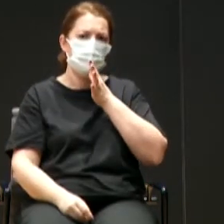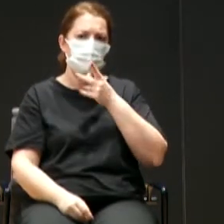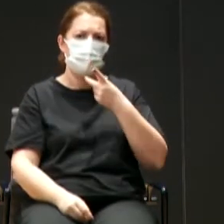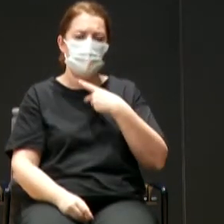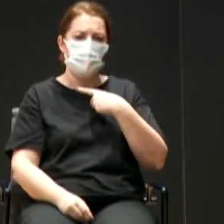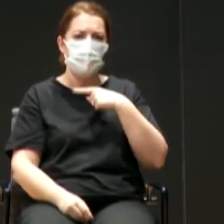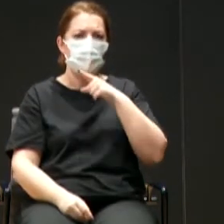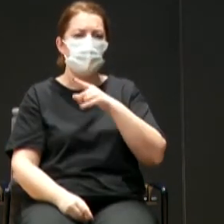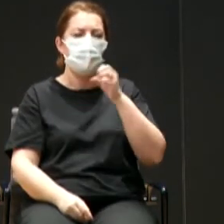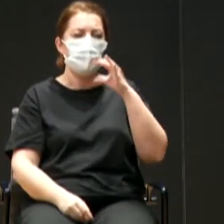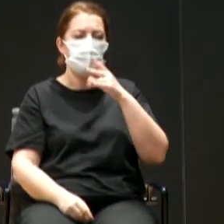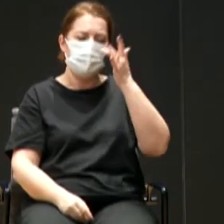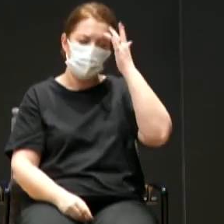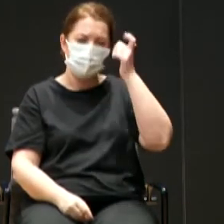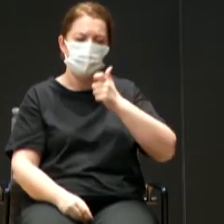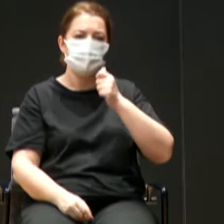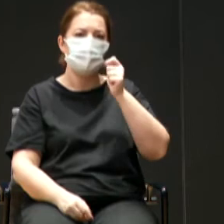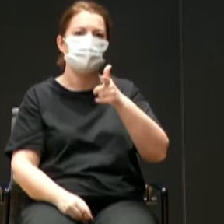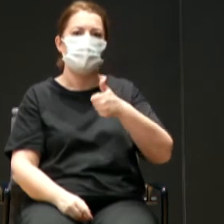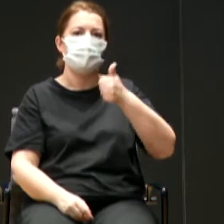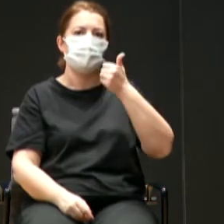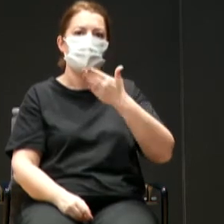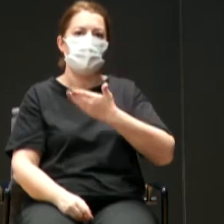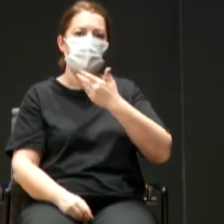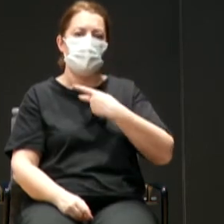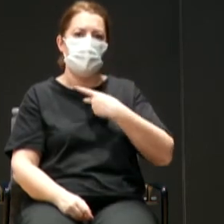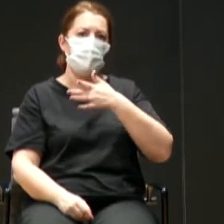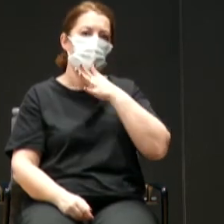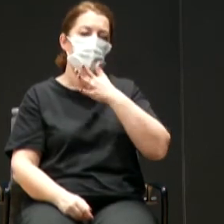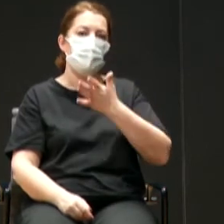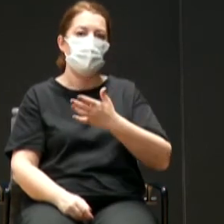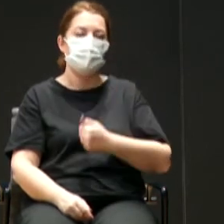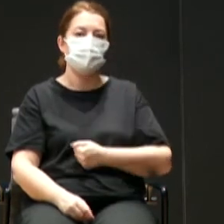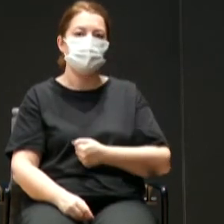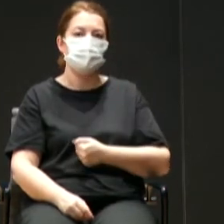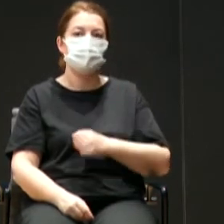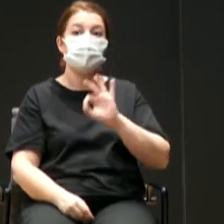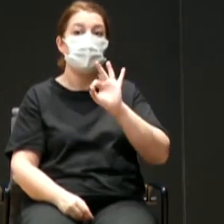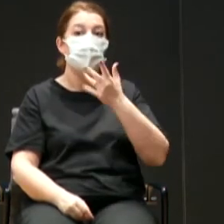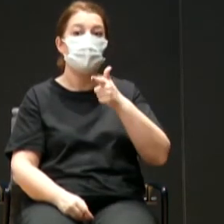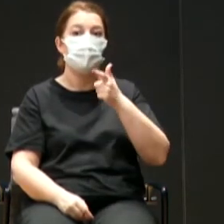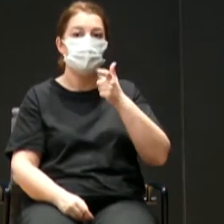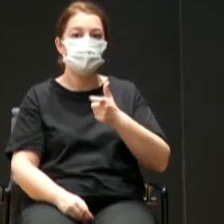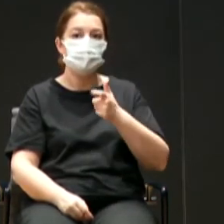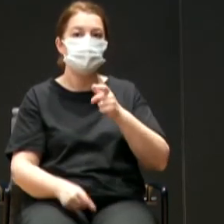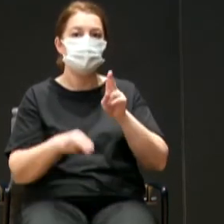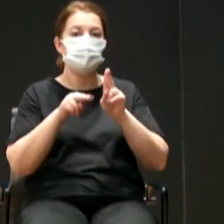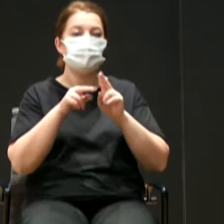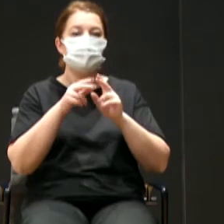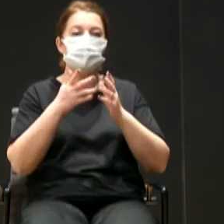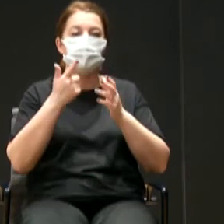de AK Parti Beylikdüzü ilçe başkan yardımcısıydım. Bunları bilen birisiyim. Nedir burası? Kır